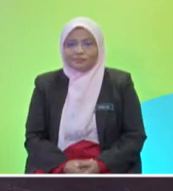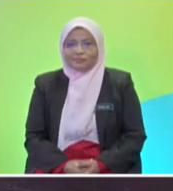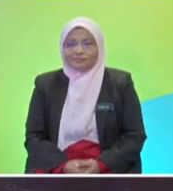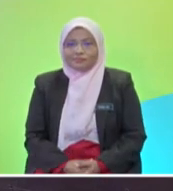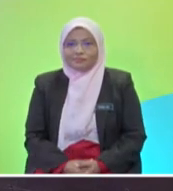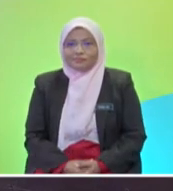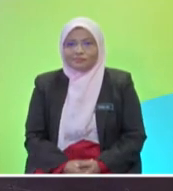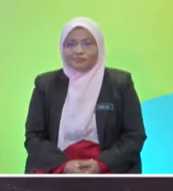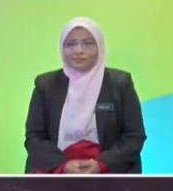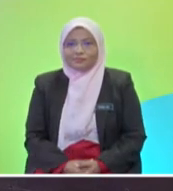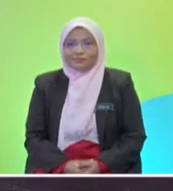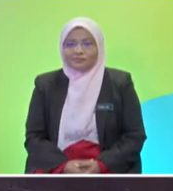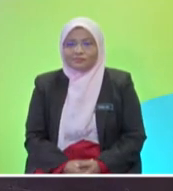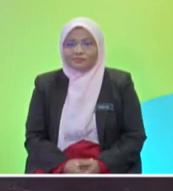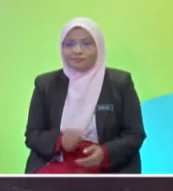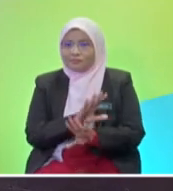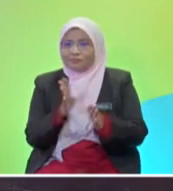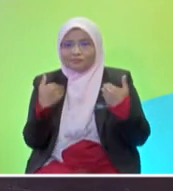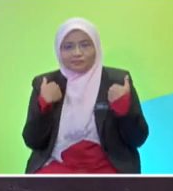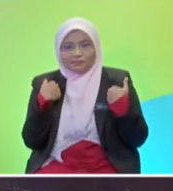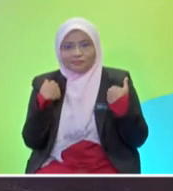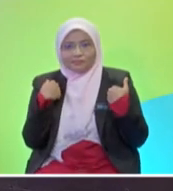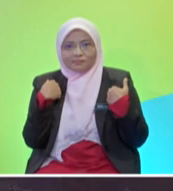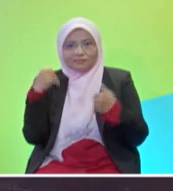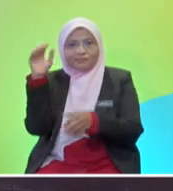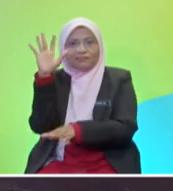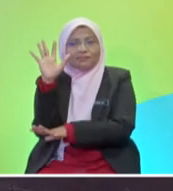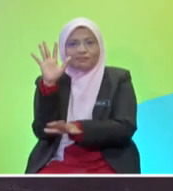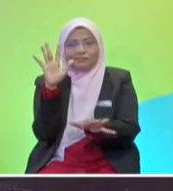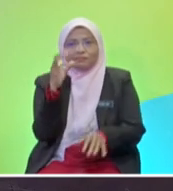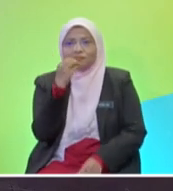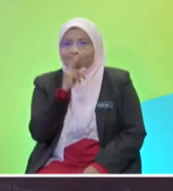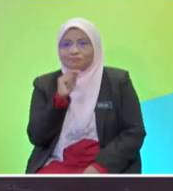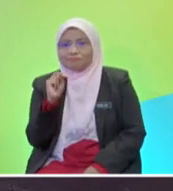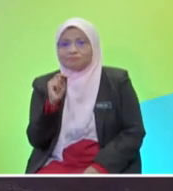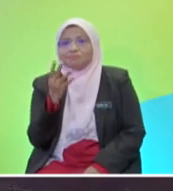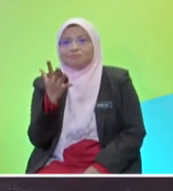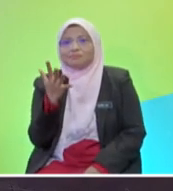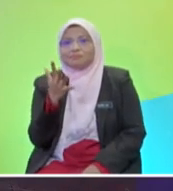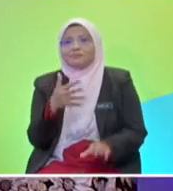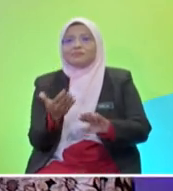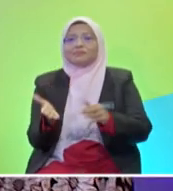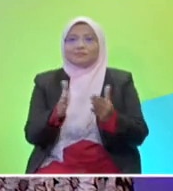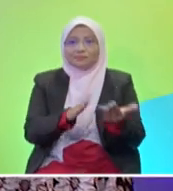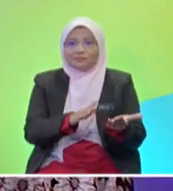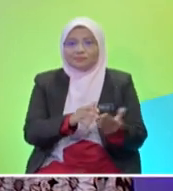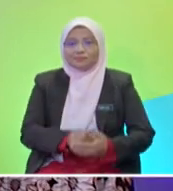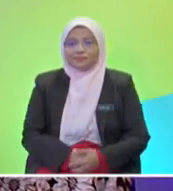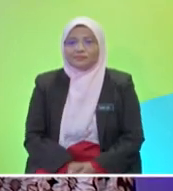tu tak ada dapat makanan lah. Matilah akhirnya. Yeah. Okey, yang keempat. Cuba kita lihat